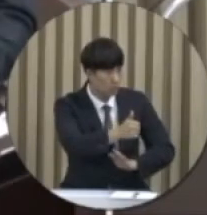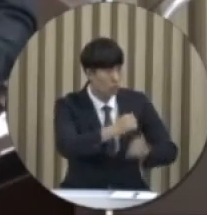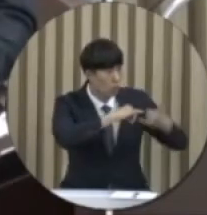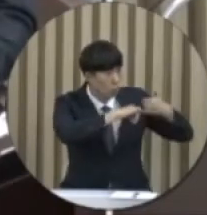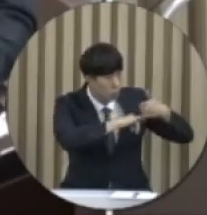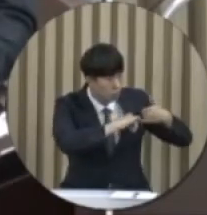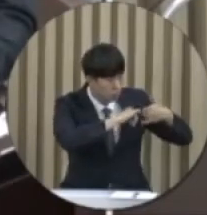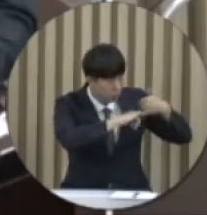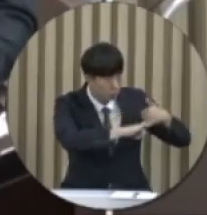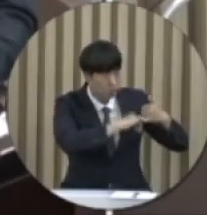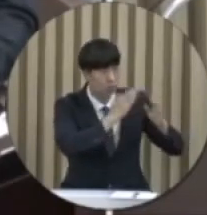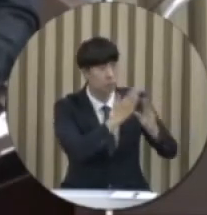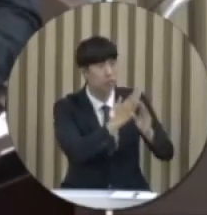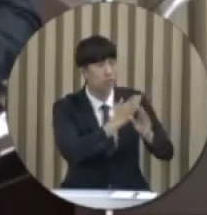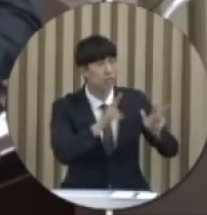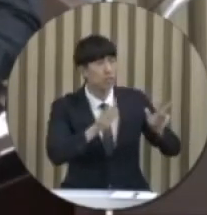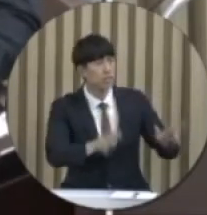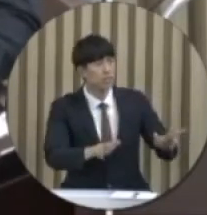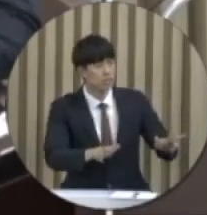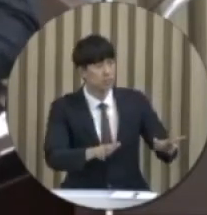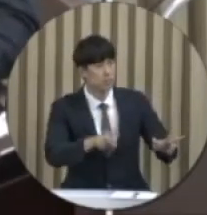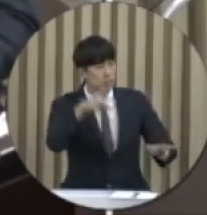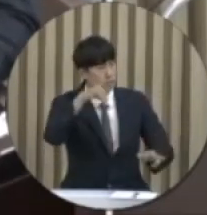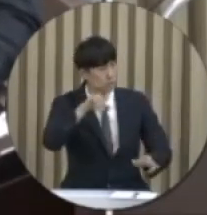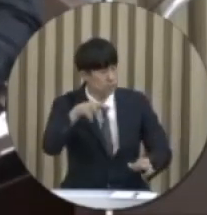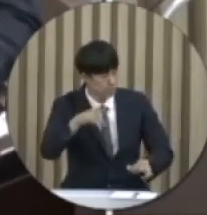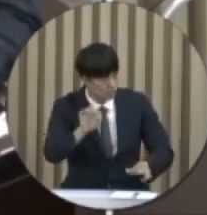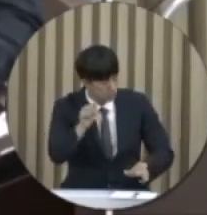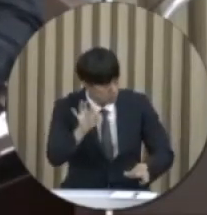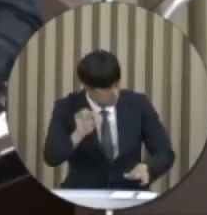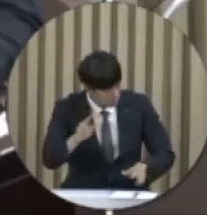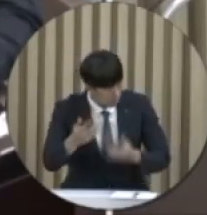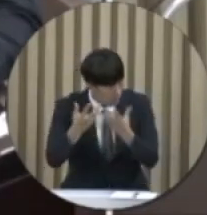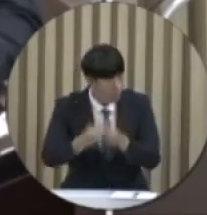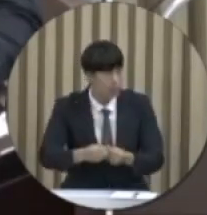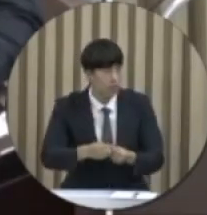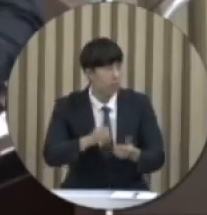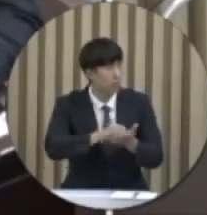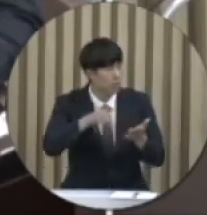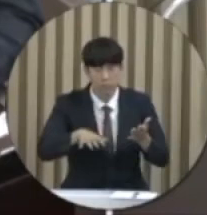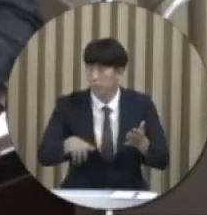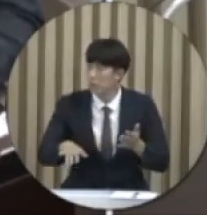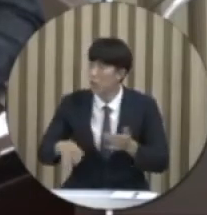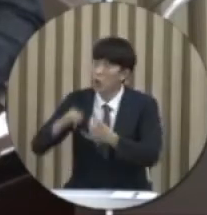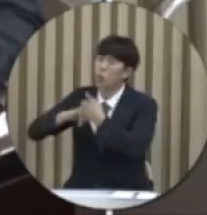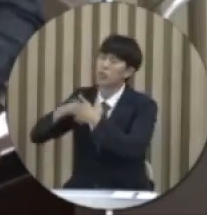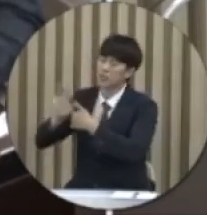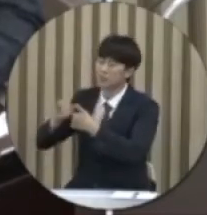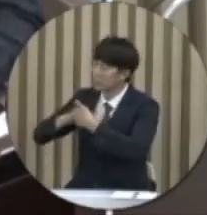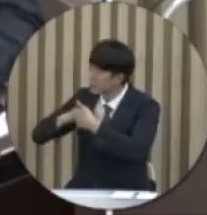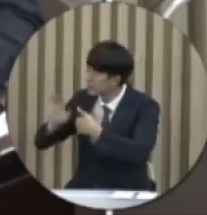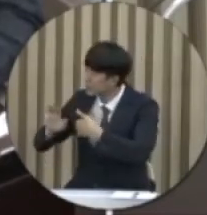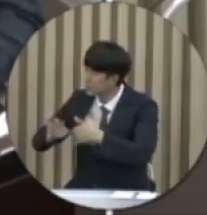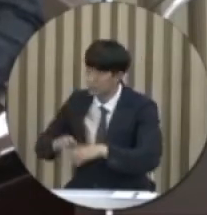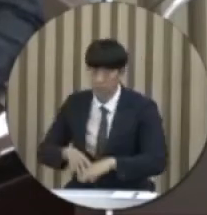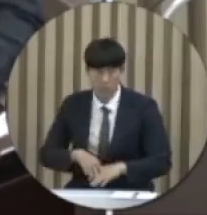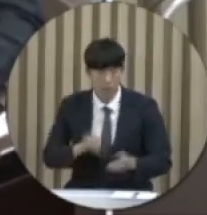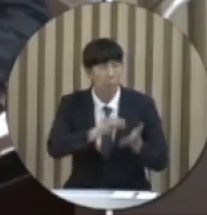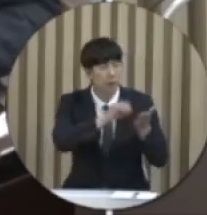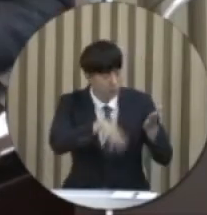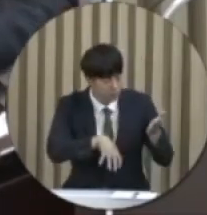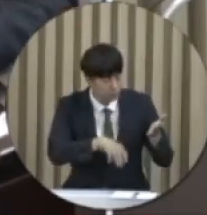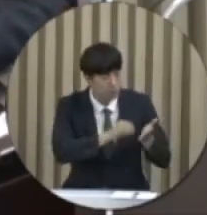중에 지금 현재 지중화는 좀 빠져 있는데 그래도 정책에 제가 공약을 담아주셔서 내진 예, 않았습니다. 그러니까요 빠져